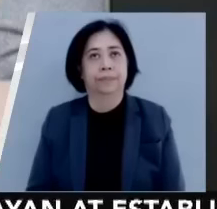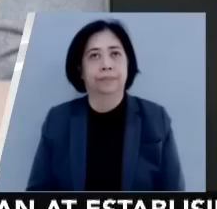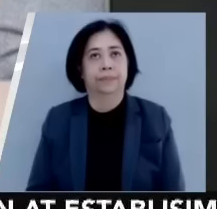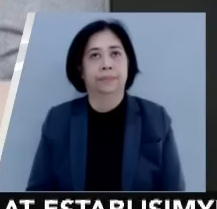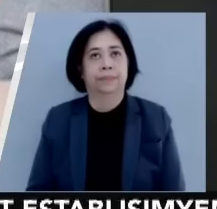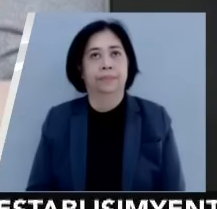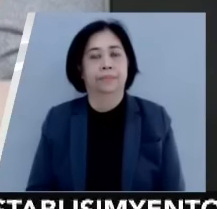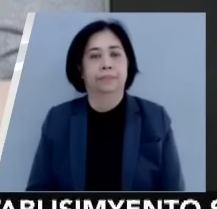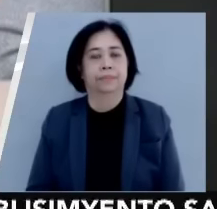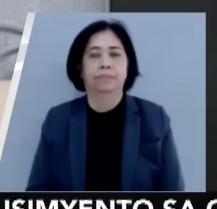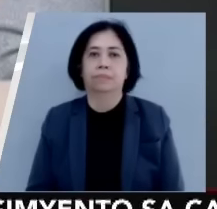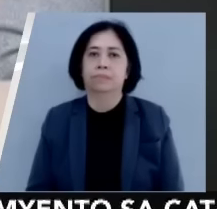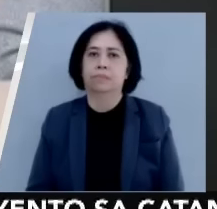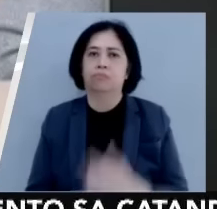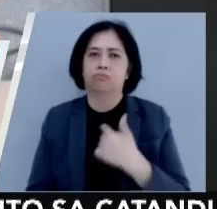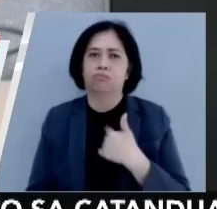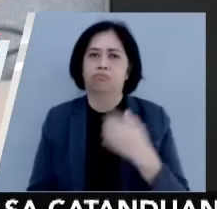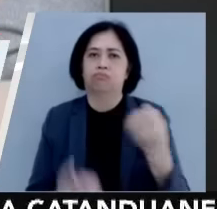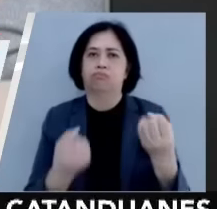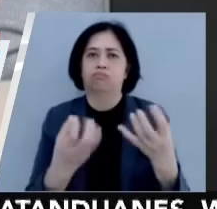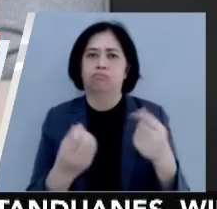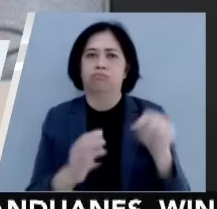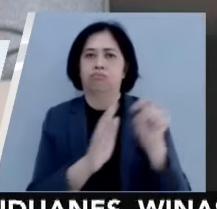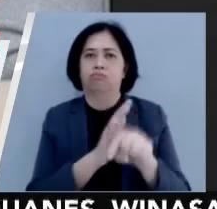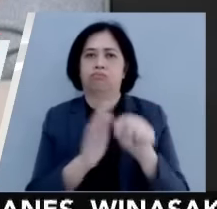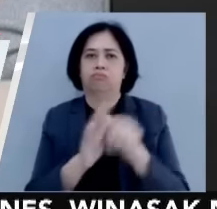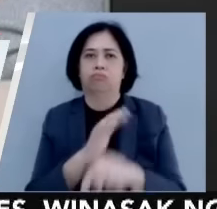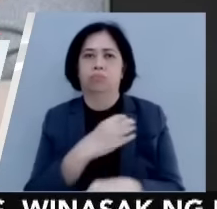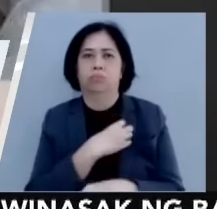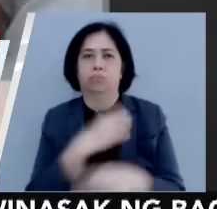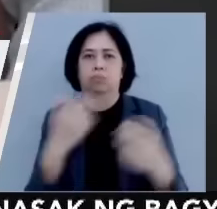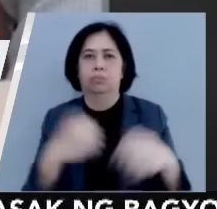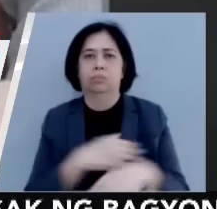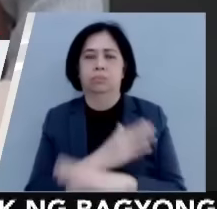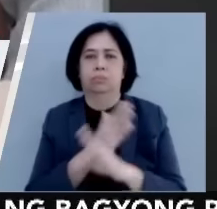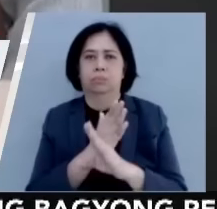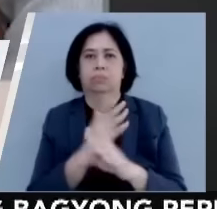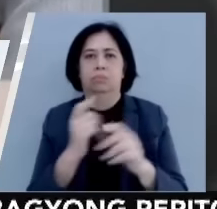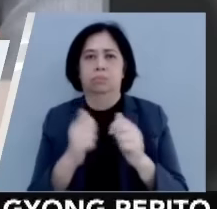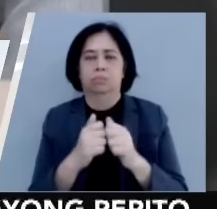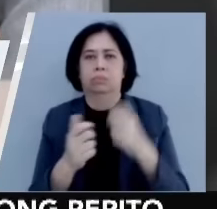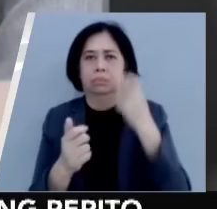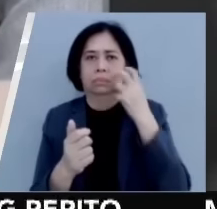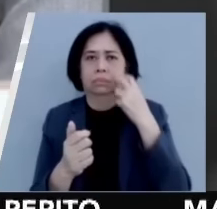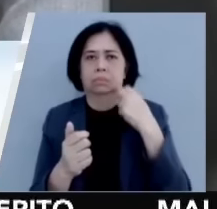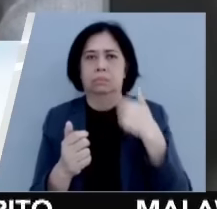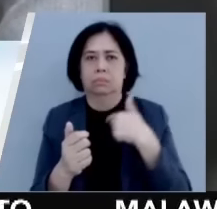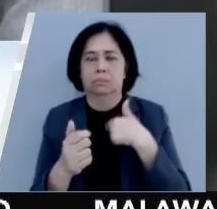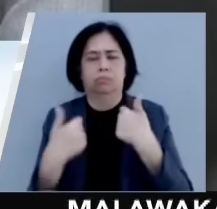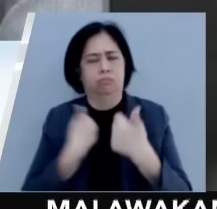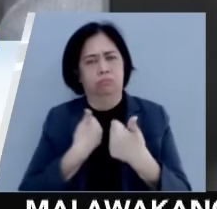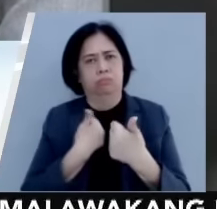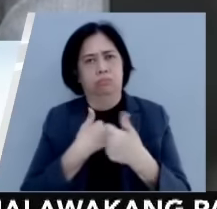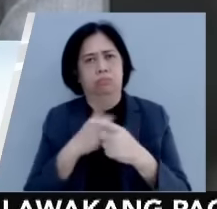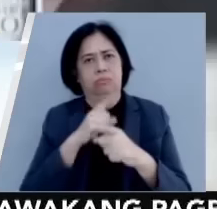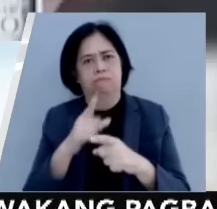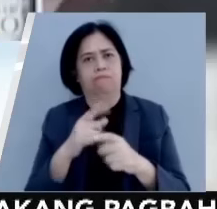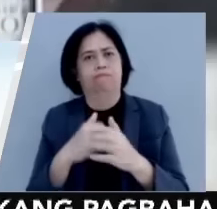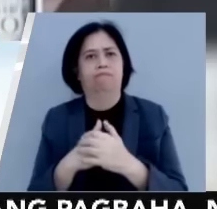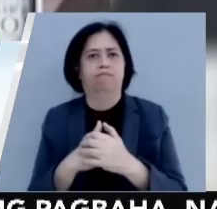Marami akong pinatay na pulis sa Davao na kriminal. Ako mismo ang talagang